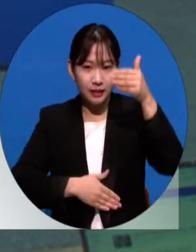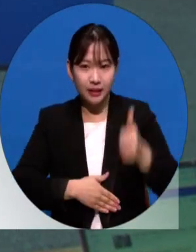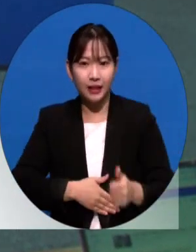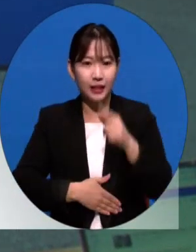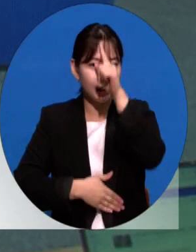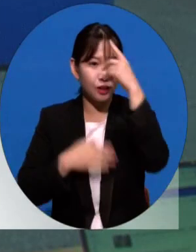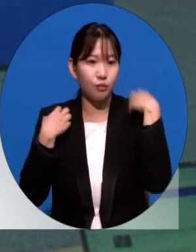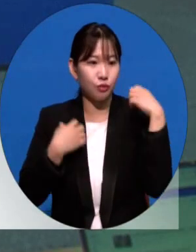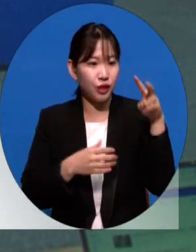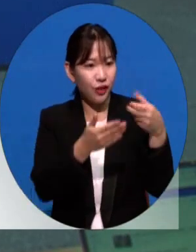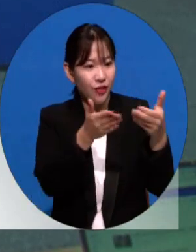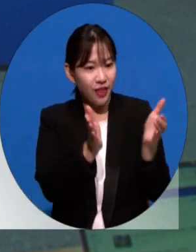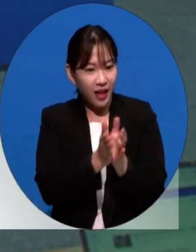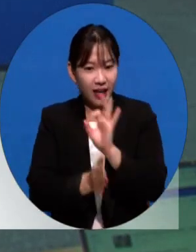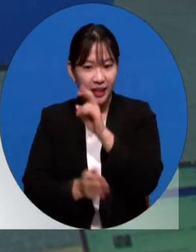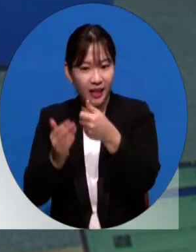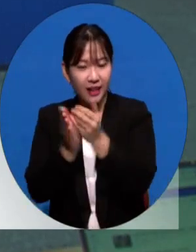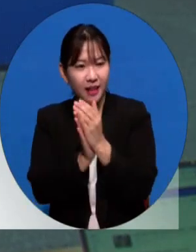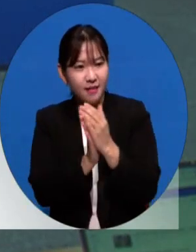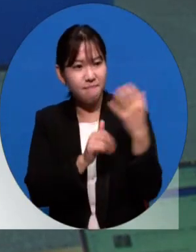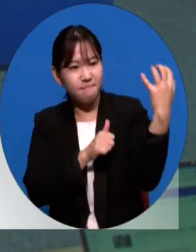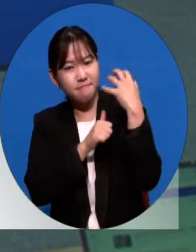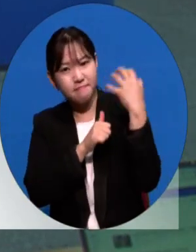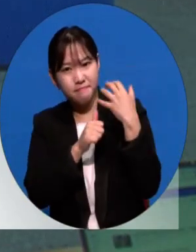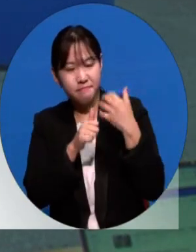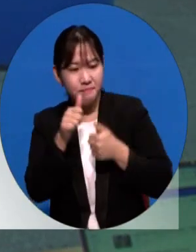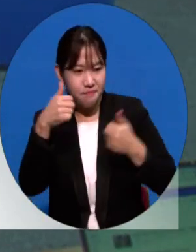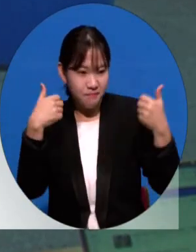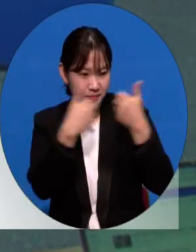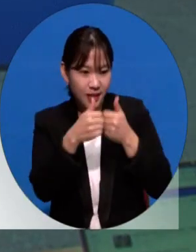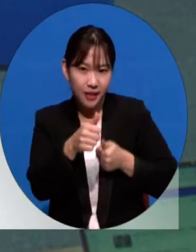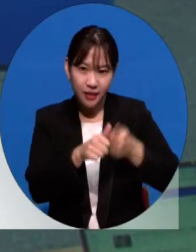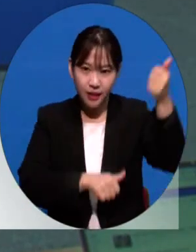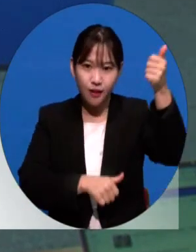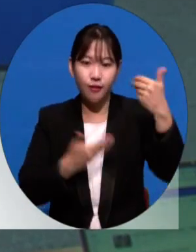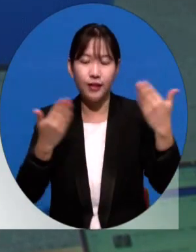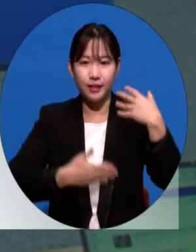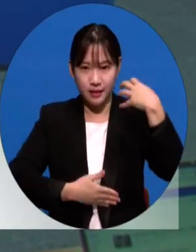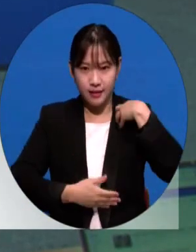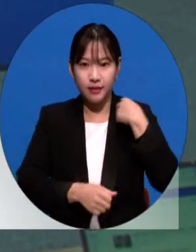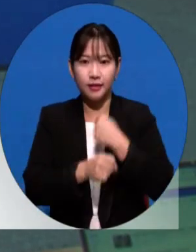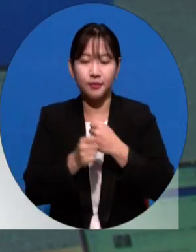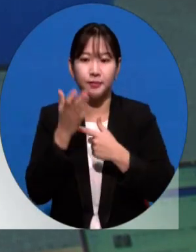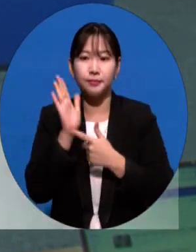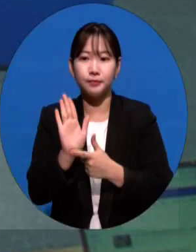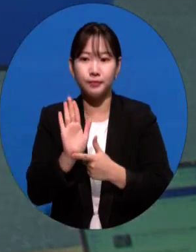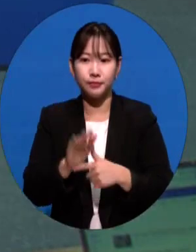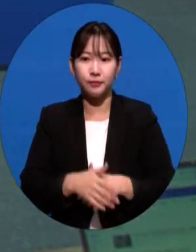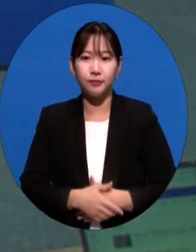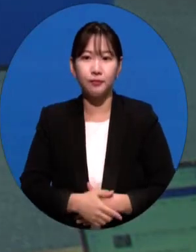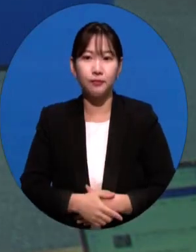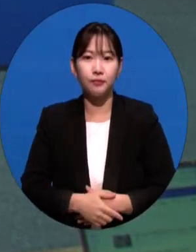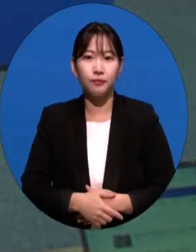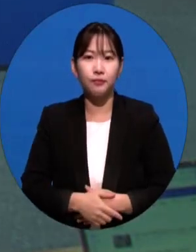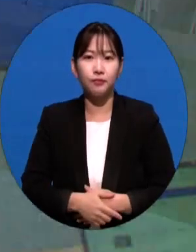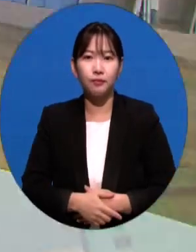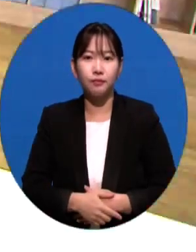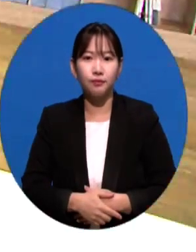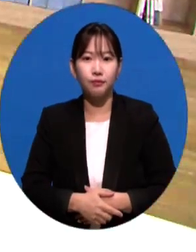정부 여당의 야당 탄압에 맞서 싸워 나가는데 역할을 하겠다고 말했습니다 김진선